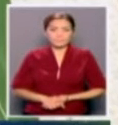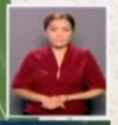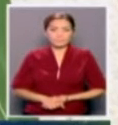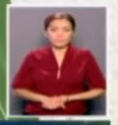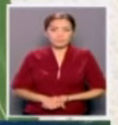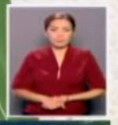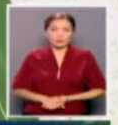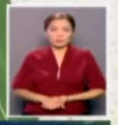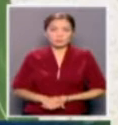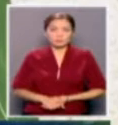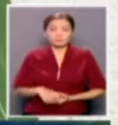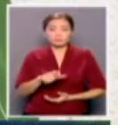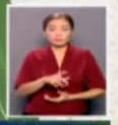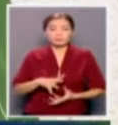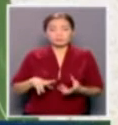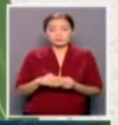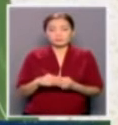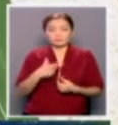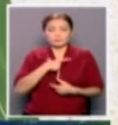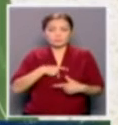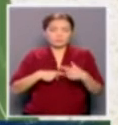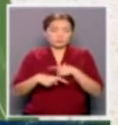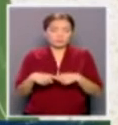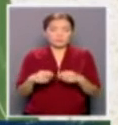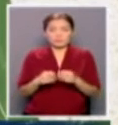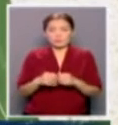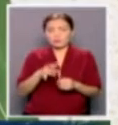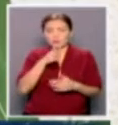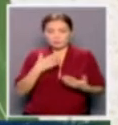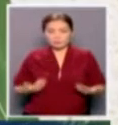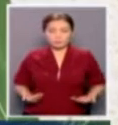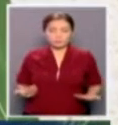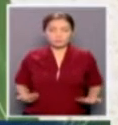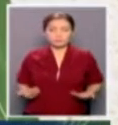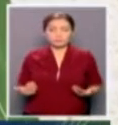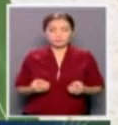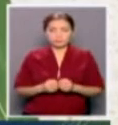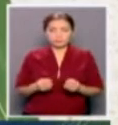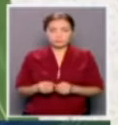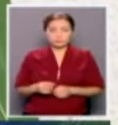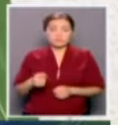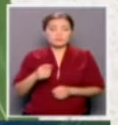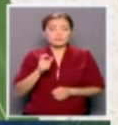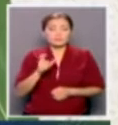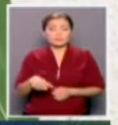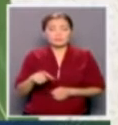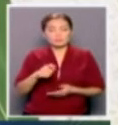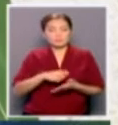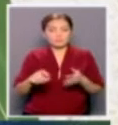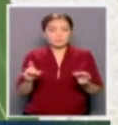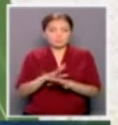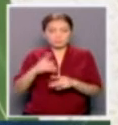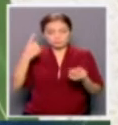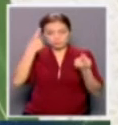Әлек мына қоғам деп. Менікі мен дегізбейтін заманда ол қолына қалам алды. Сондықтан